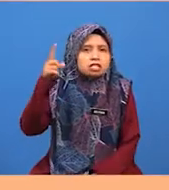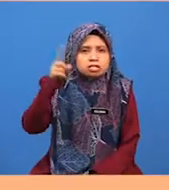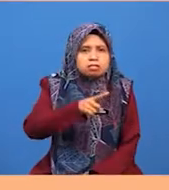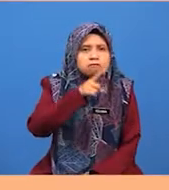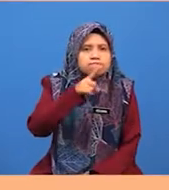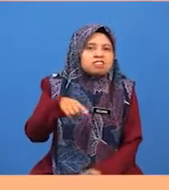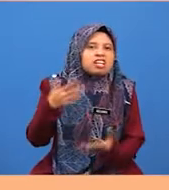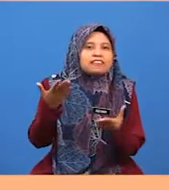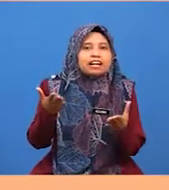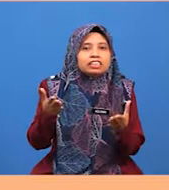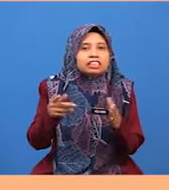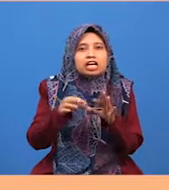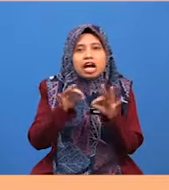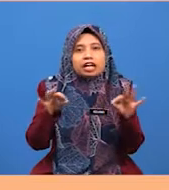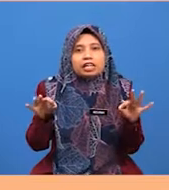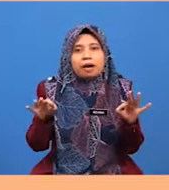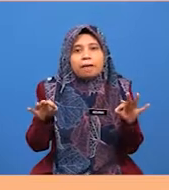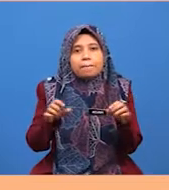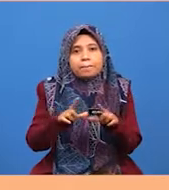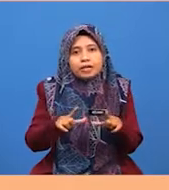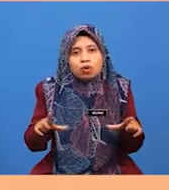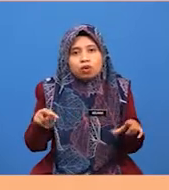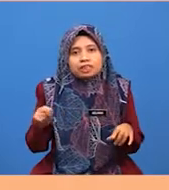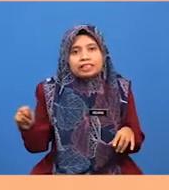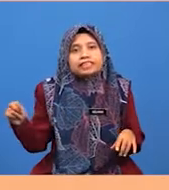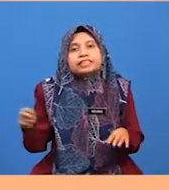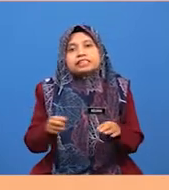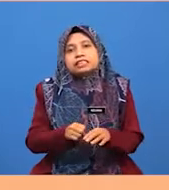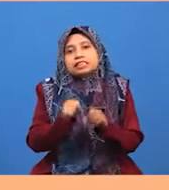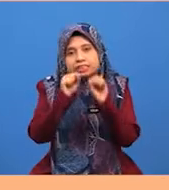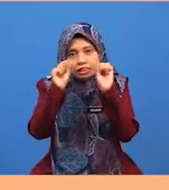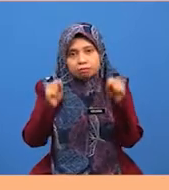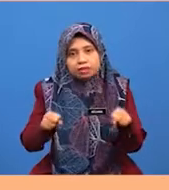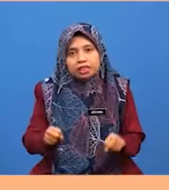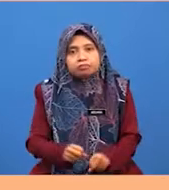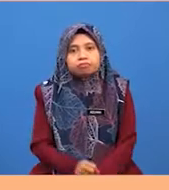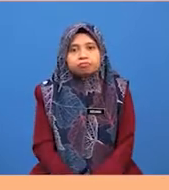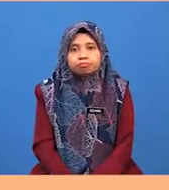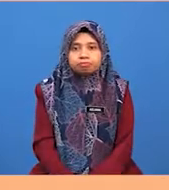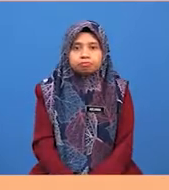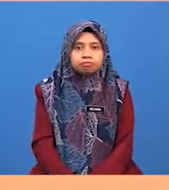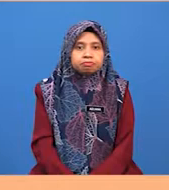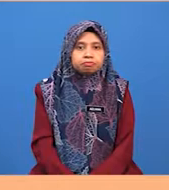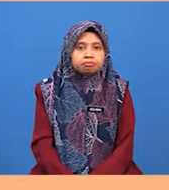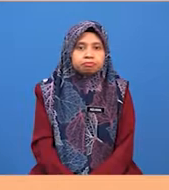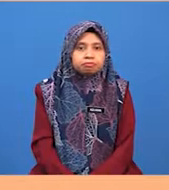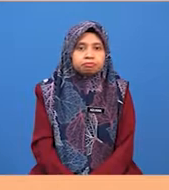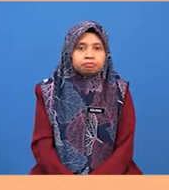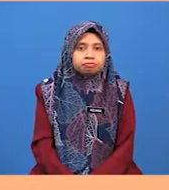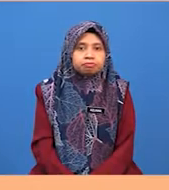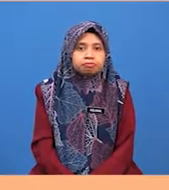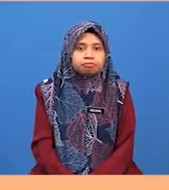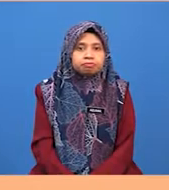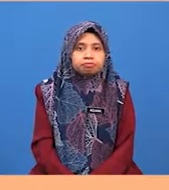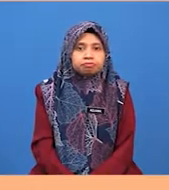Betul. Pada ayat yang kelapan ini tidak ada perluasan subjek.